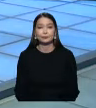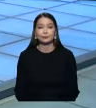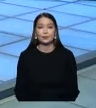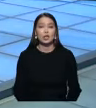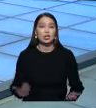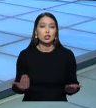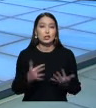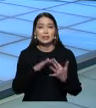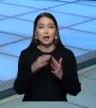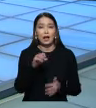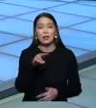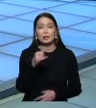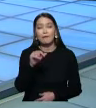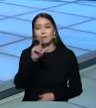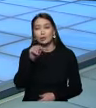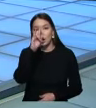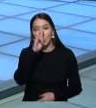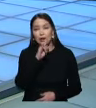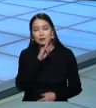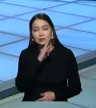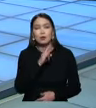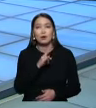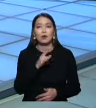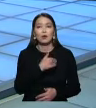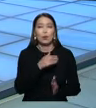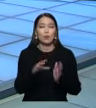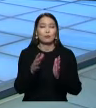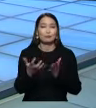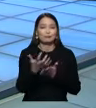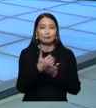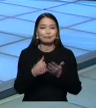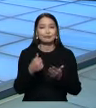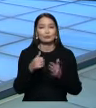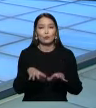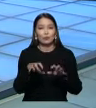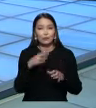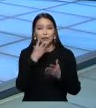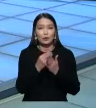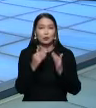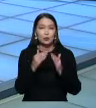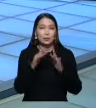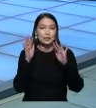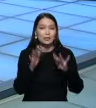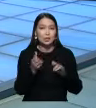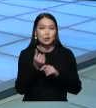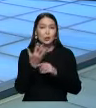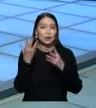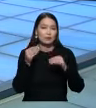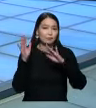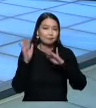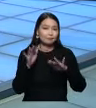Жители села Алтай в восточном Казахстане пытаются откопать от снега свои дома. Жилище за несколько дней завалило до самых